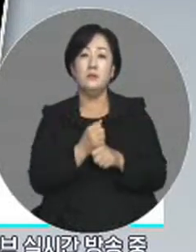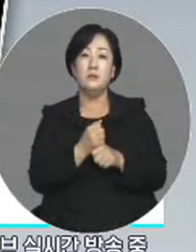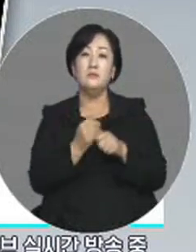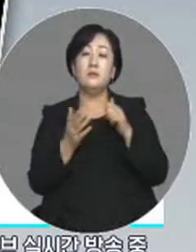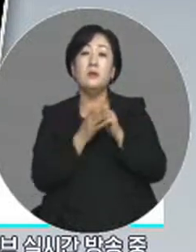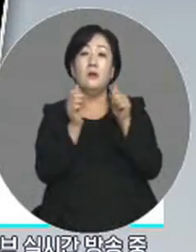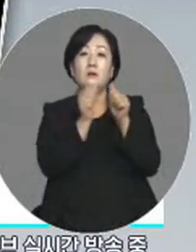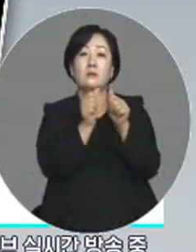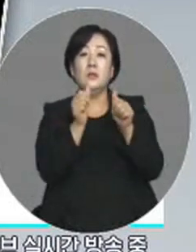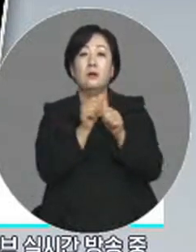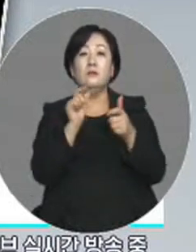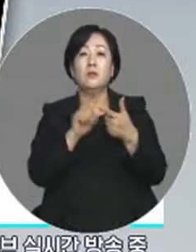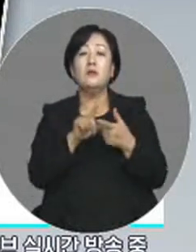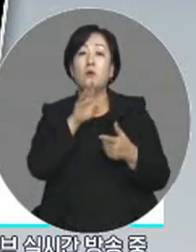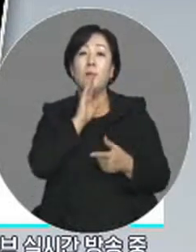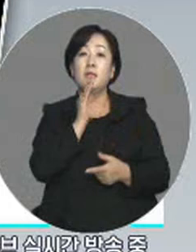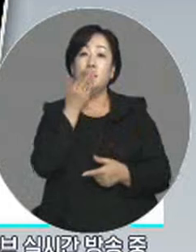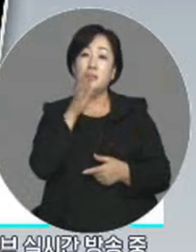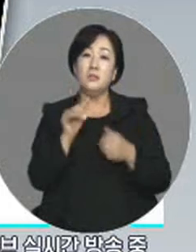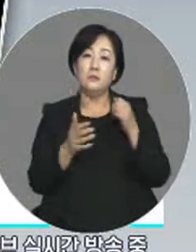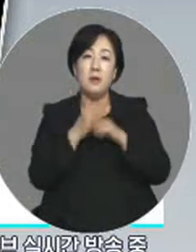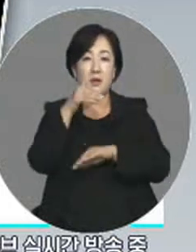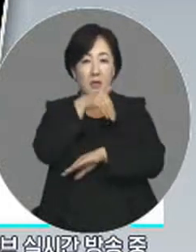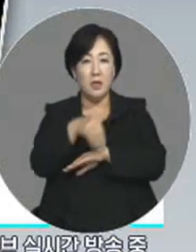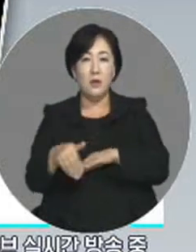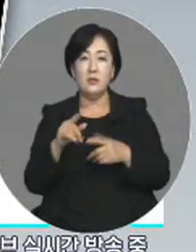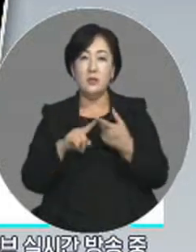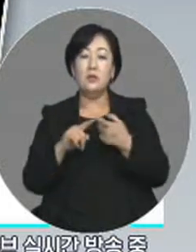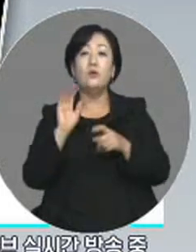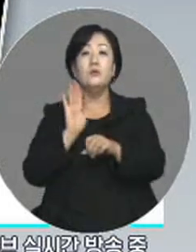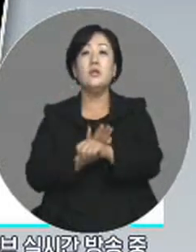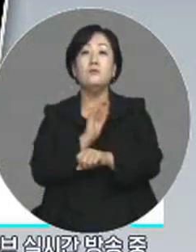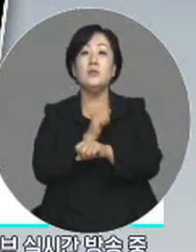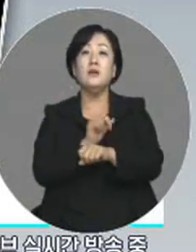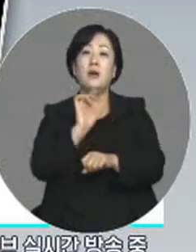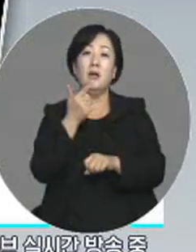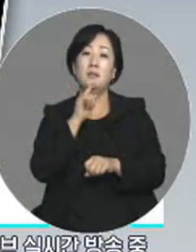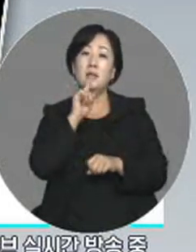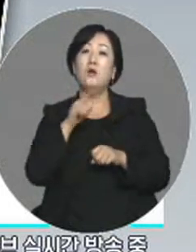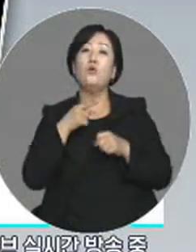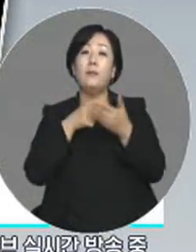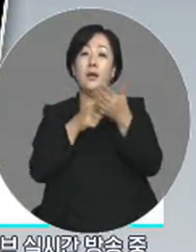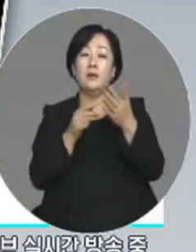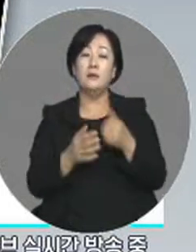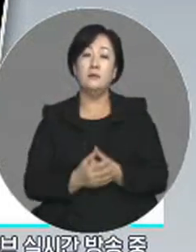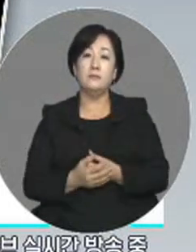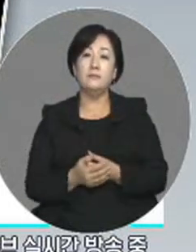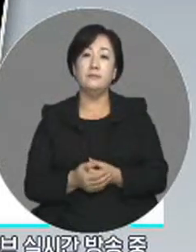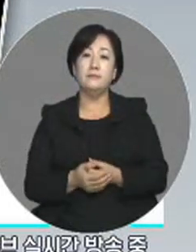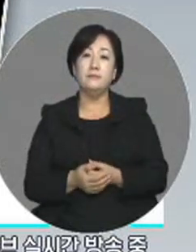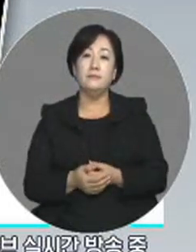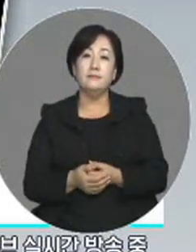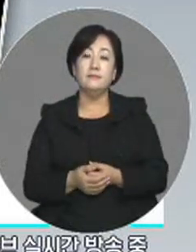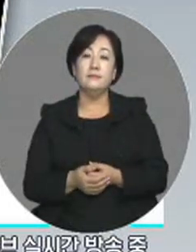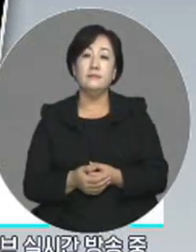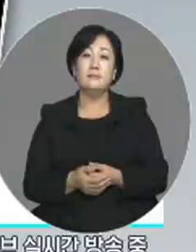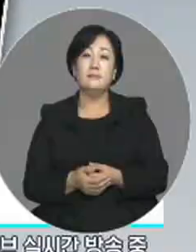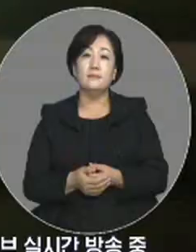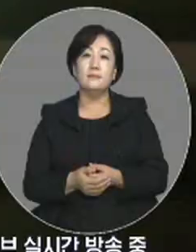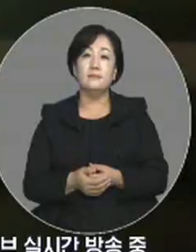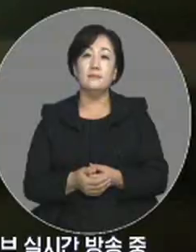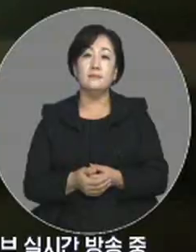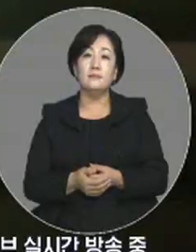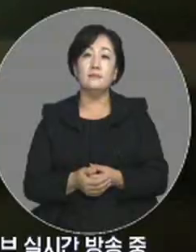남성은 범행을 일부 인정했지만 계획적으로 저지른 일은 아니라고 진술했습니다. 신혜지 기자입니다.